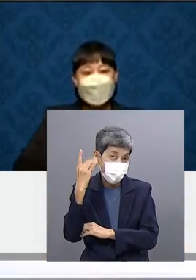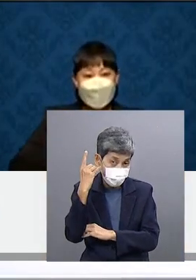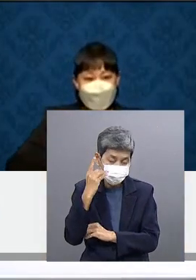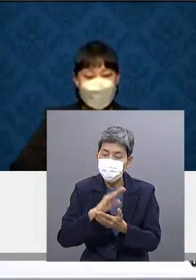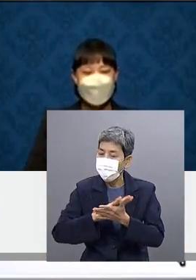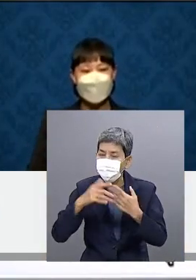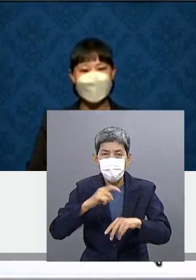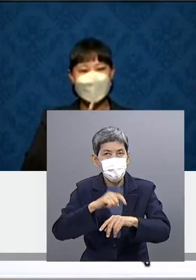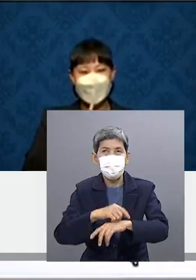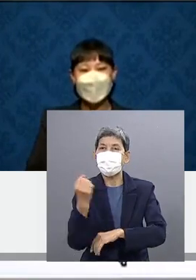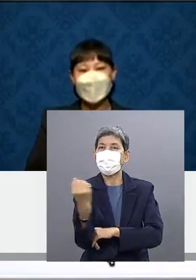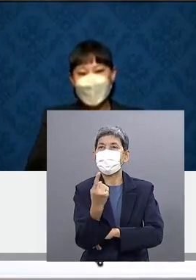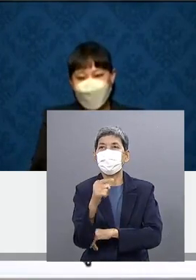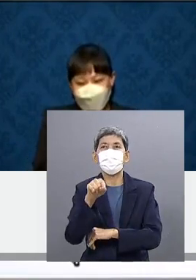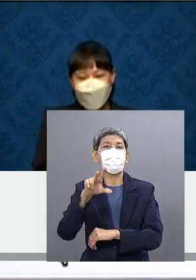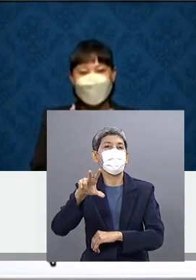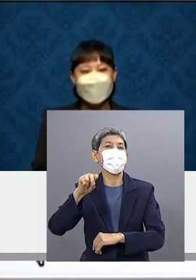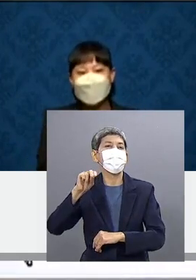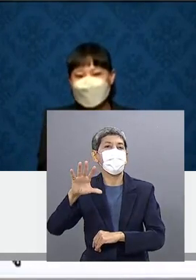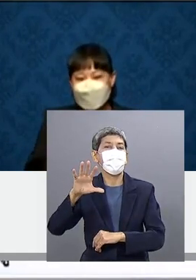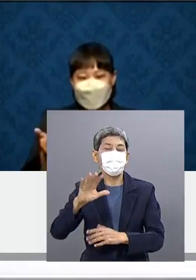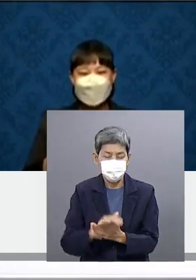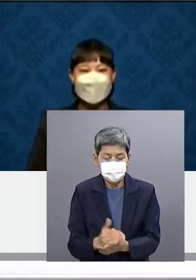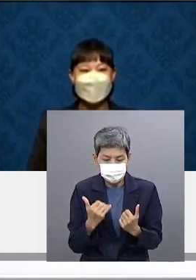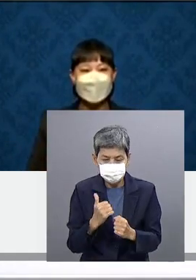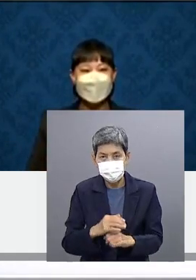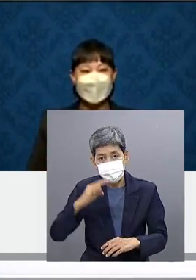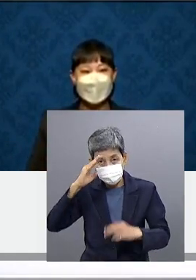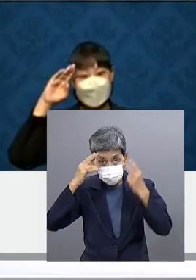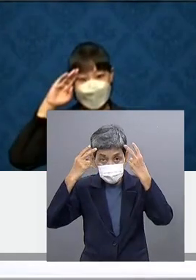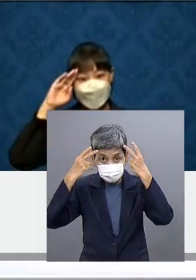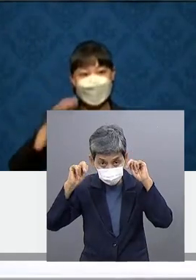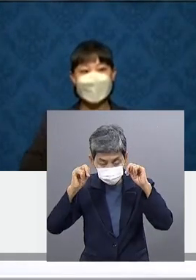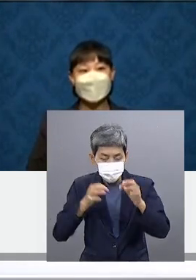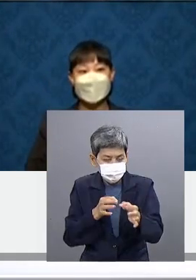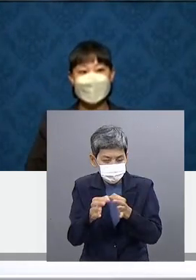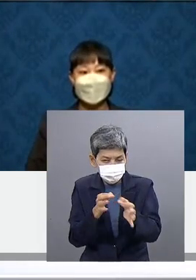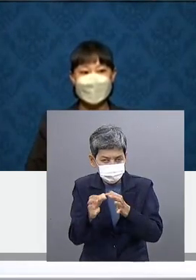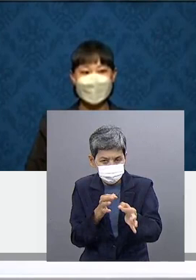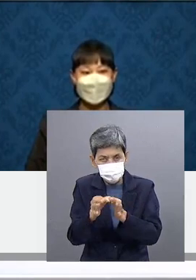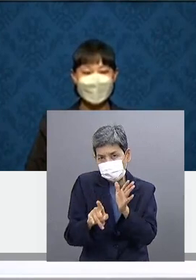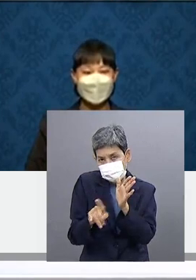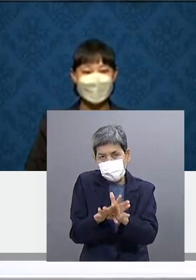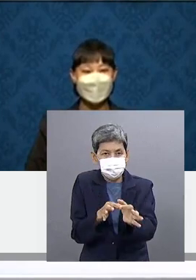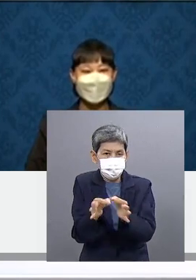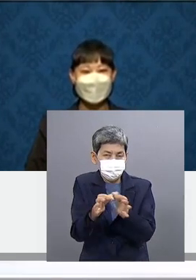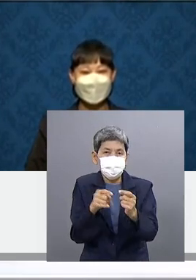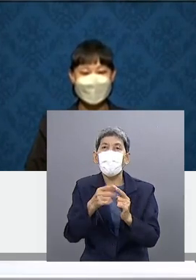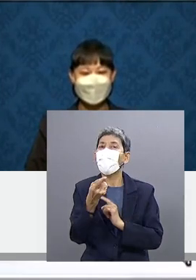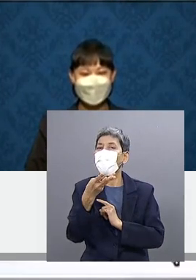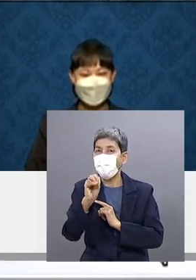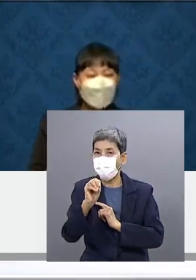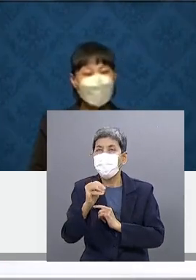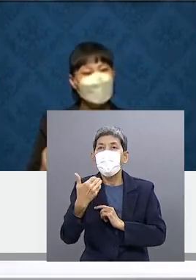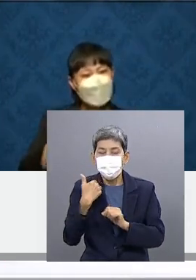01:35หลังจากพลเอกประยุทธ์จันทร์โอชาได้ชี้แจงเป็นคนสุดท้ายของคณะรัฐมนตรีโดยกล่าวถ้า